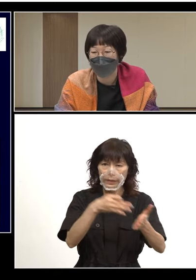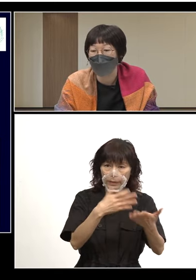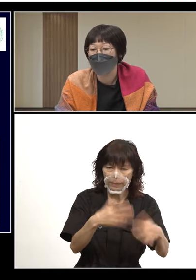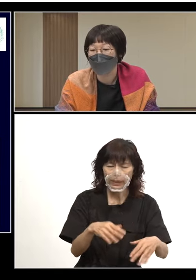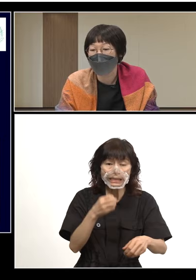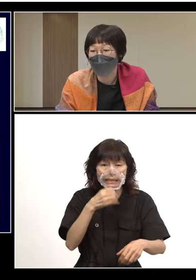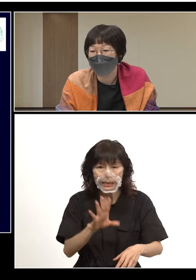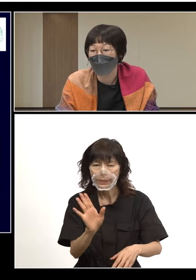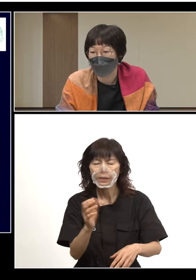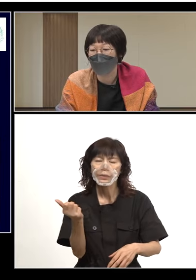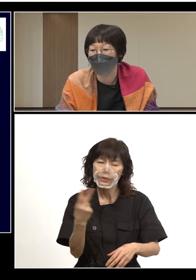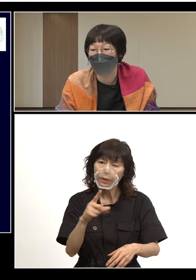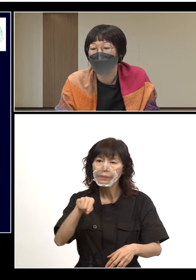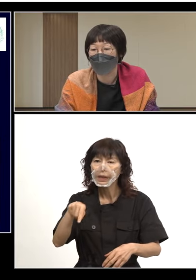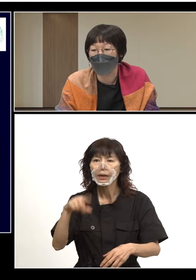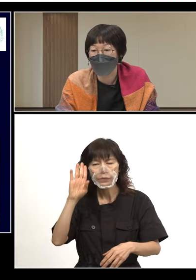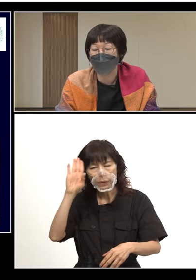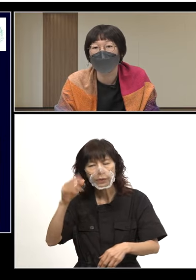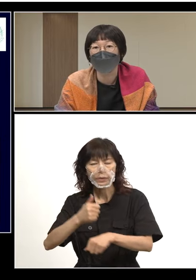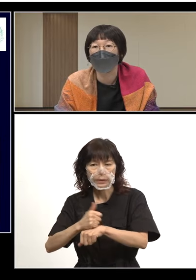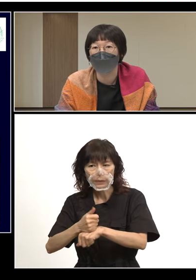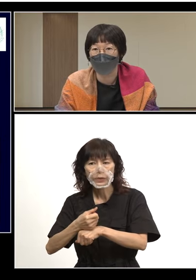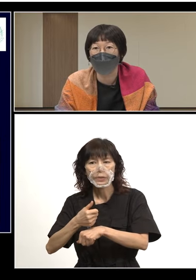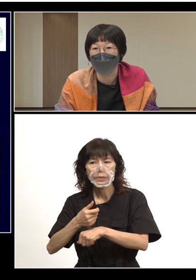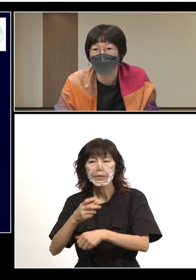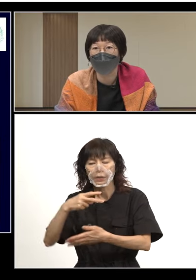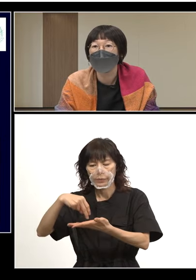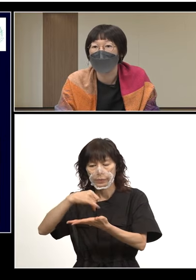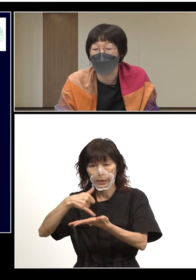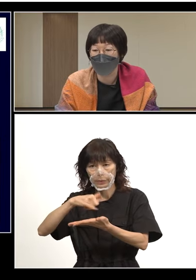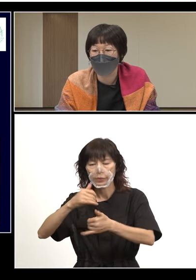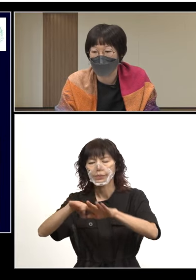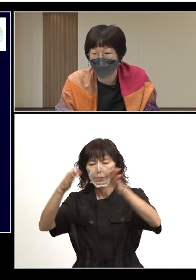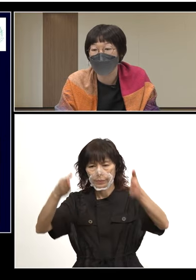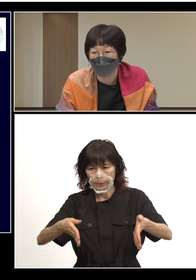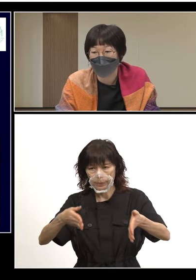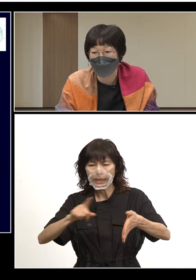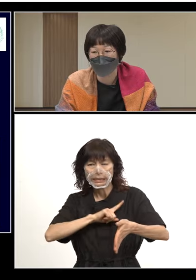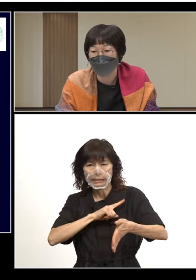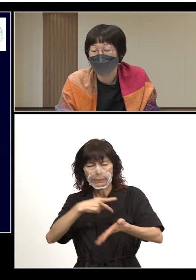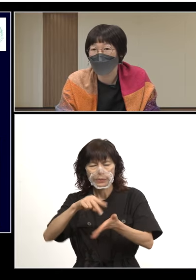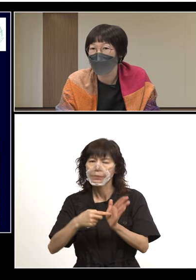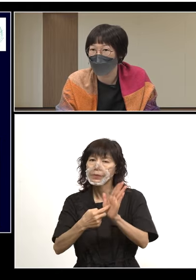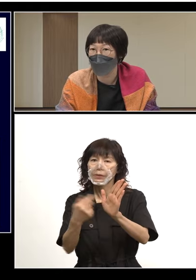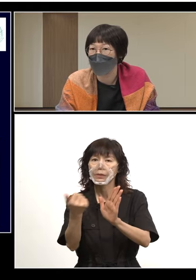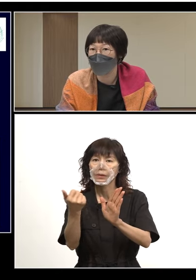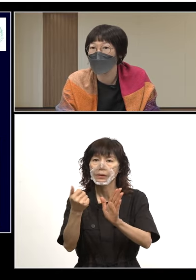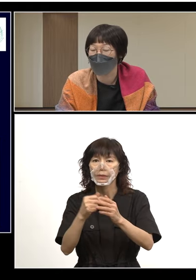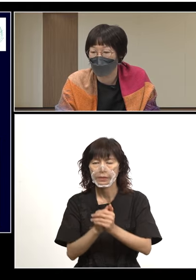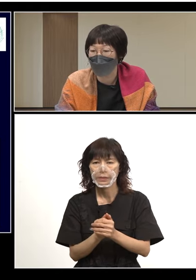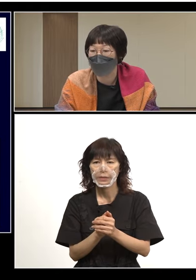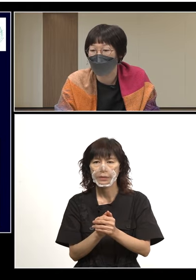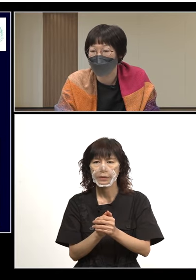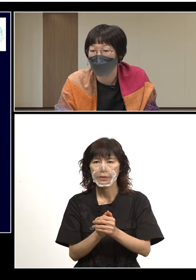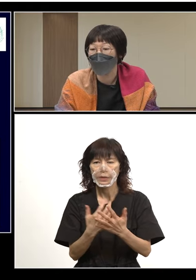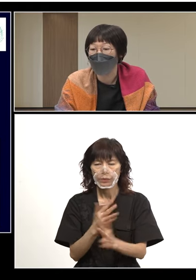體驗，佢哋咧亦都有機會咧係可以去到一個舞台嗰度咧，係去展示佢哋嘅演出。咁呢個亦都係俾觀眾